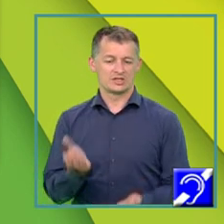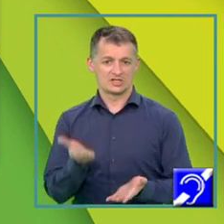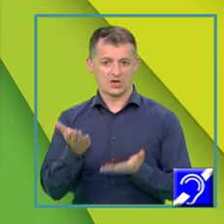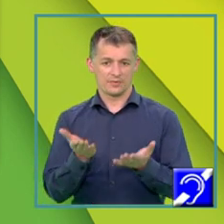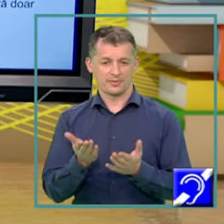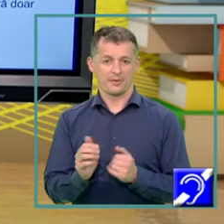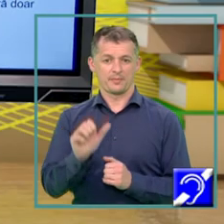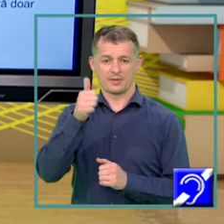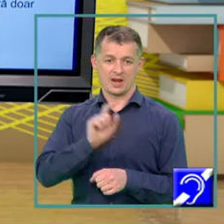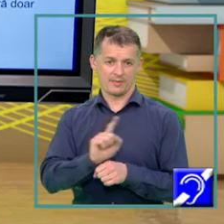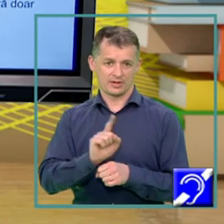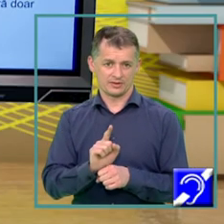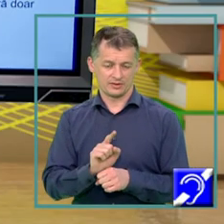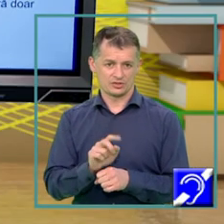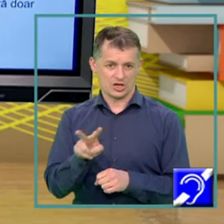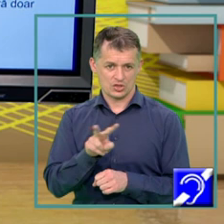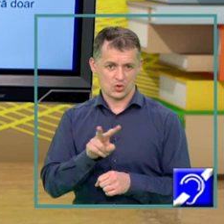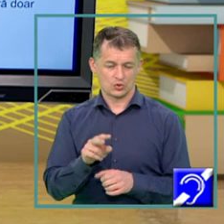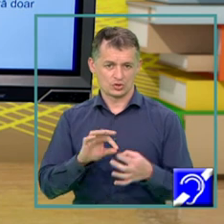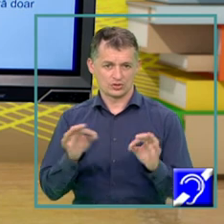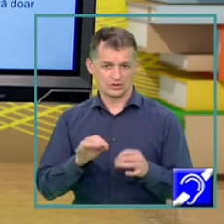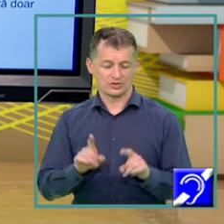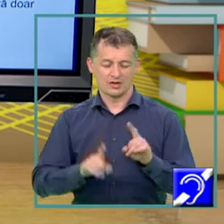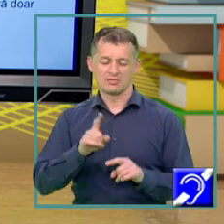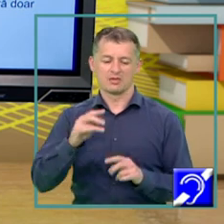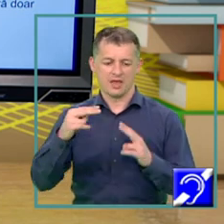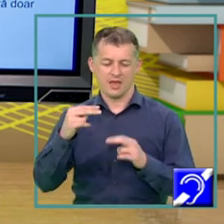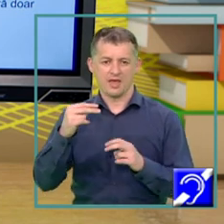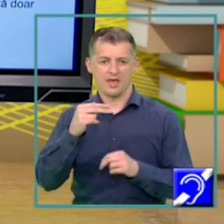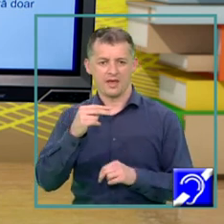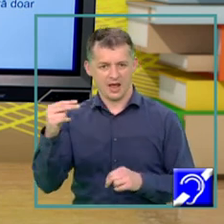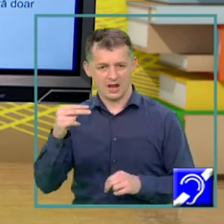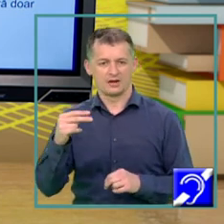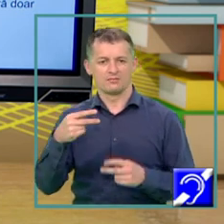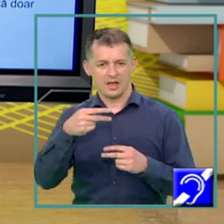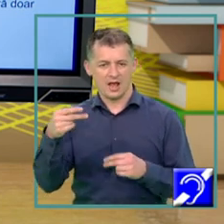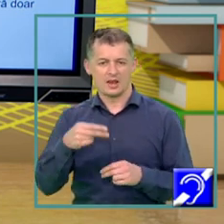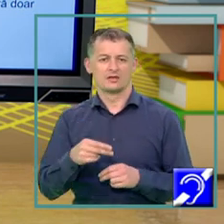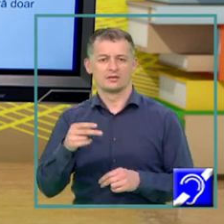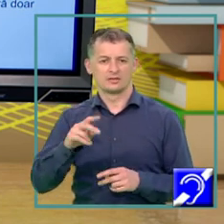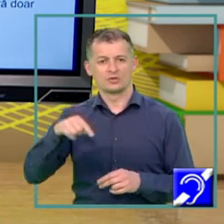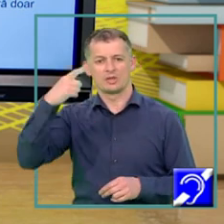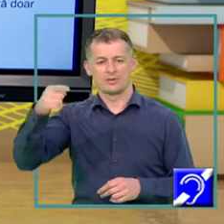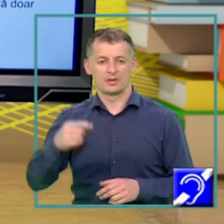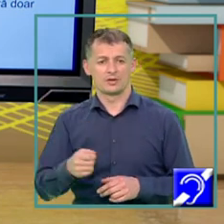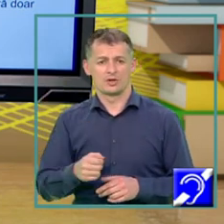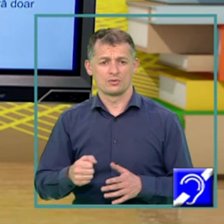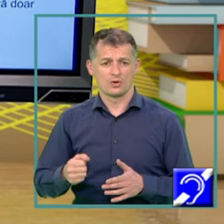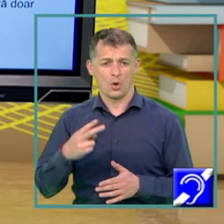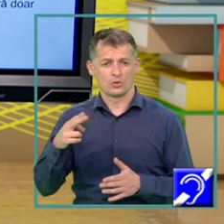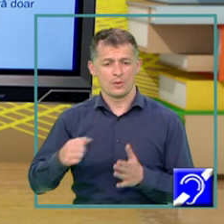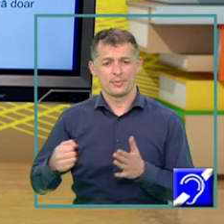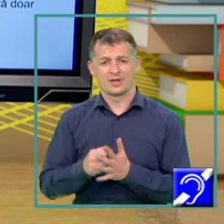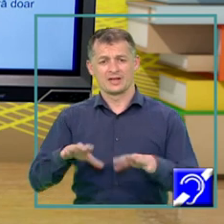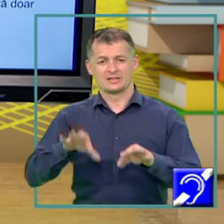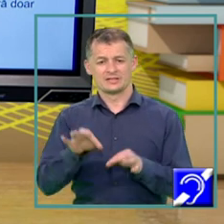primele elemente din cele două șiruri dacă sunt egale se trece mai departe procesul continuă până la Găsirea unei poziții